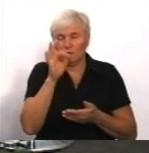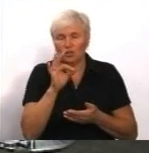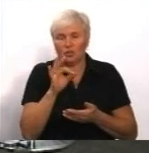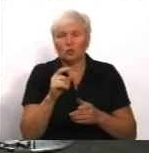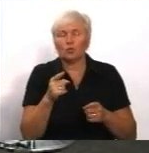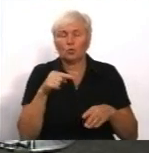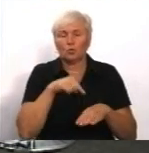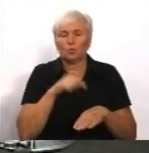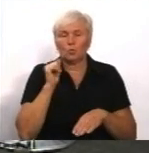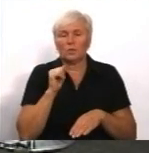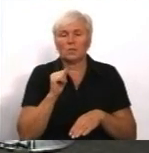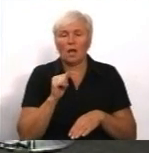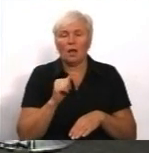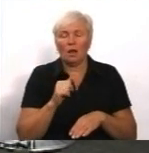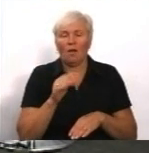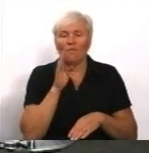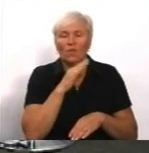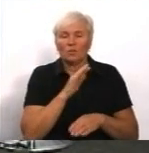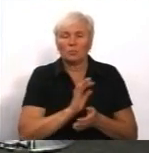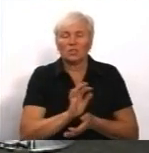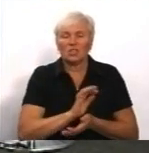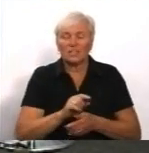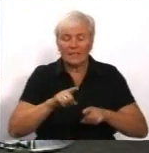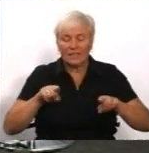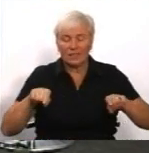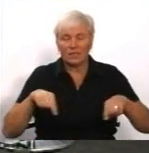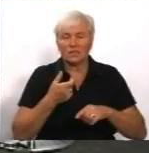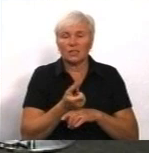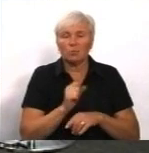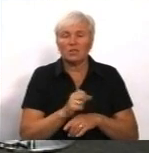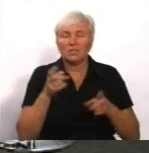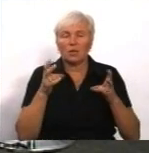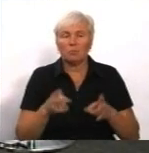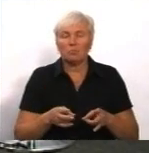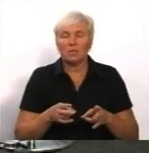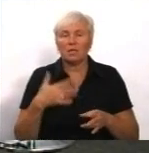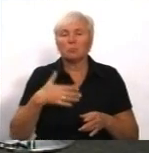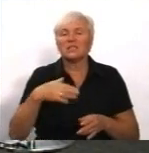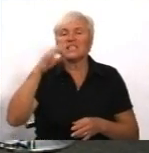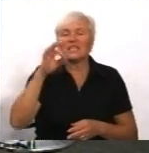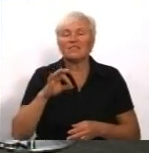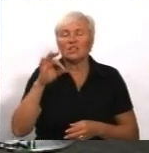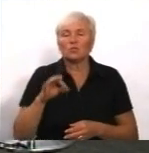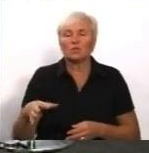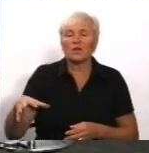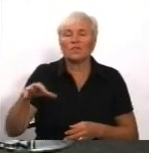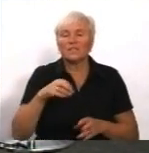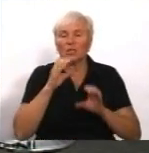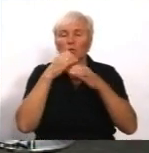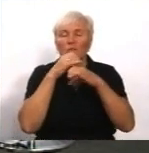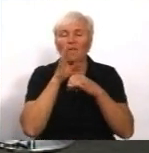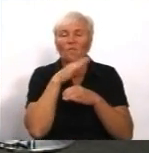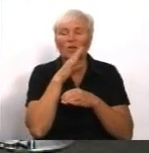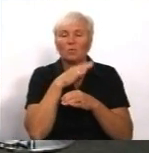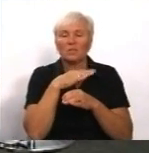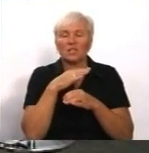стосується водопостачання з криниць, отут найбільша біда. 50% всіх досліджених водопостачання